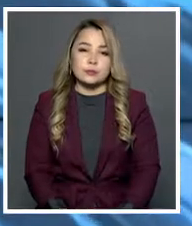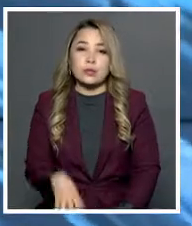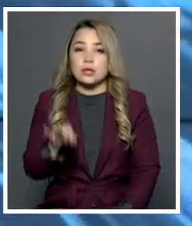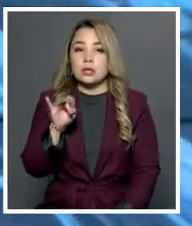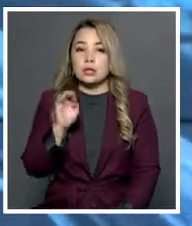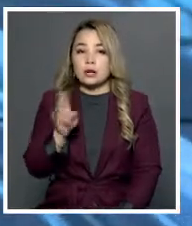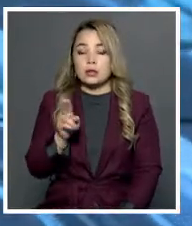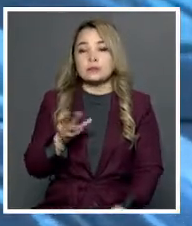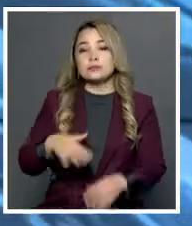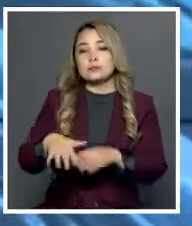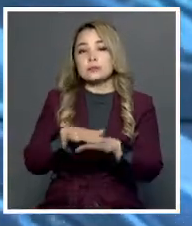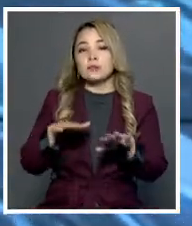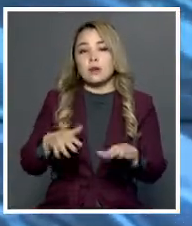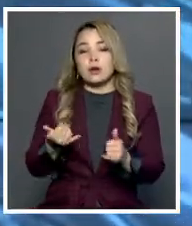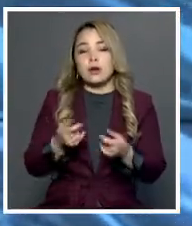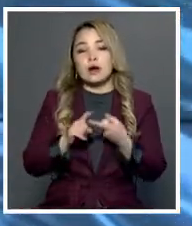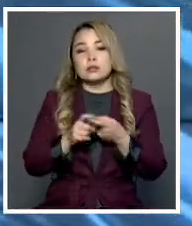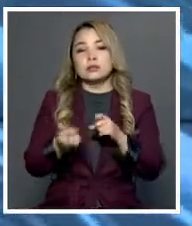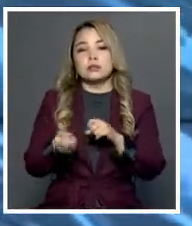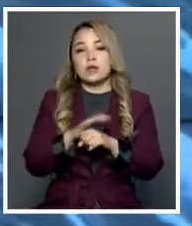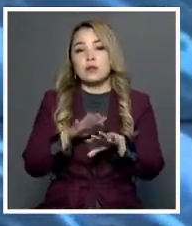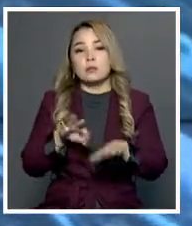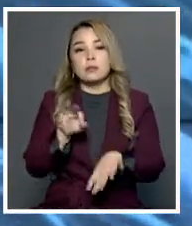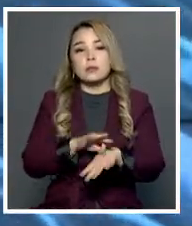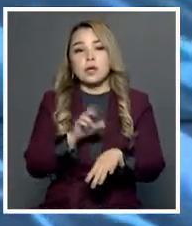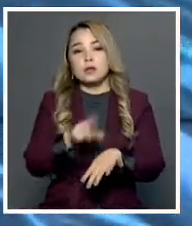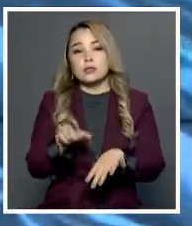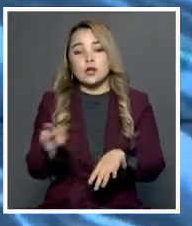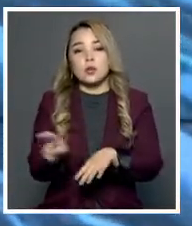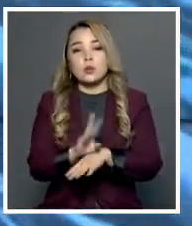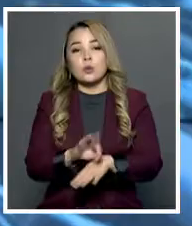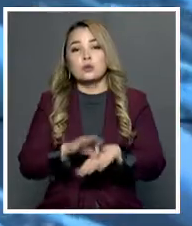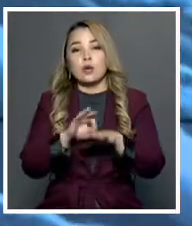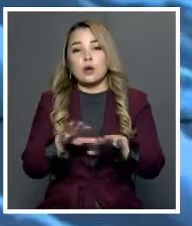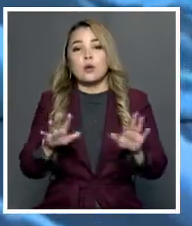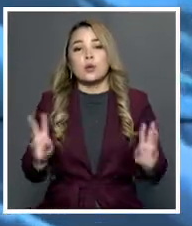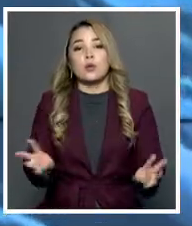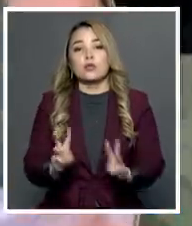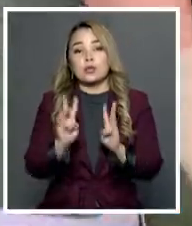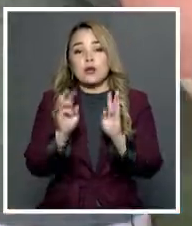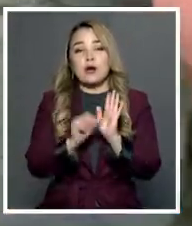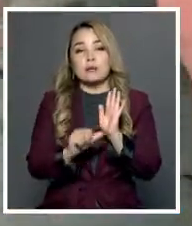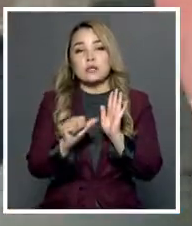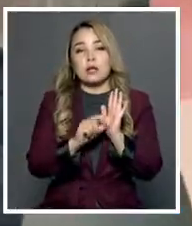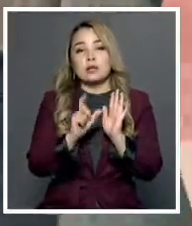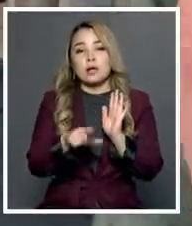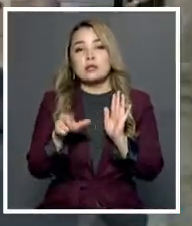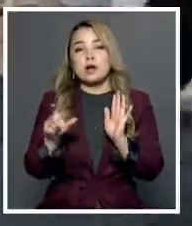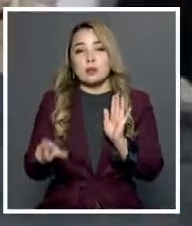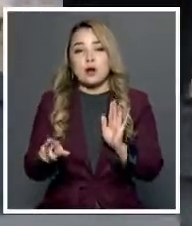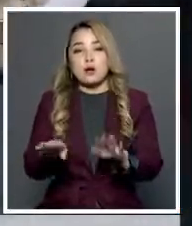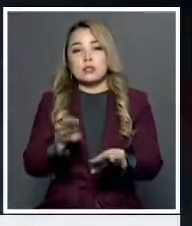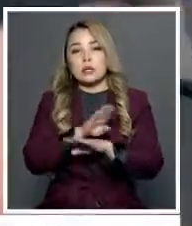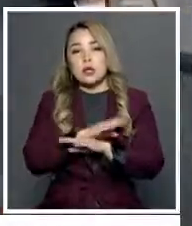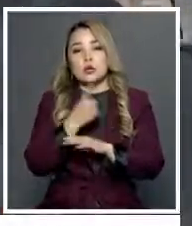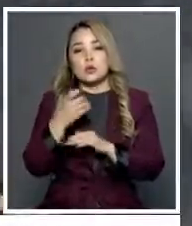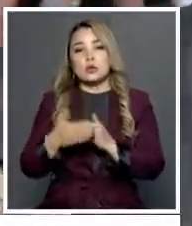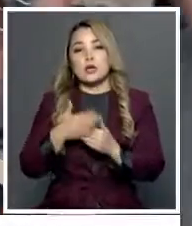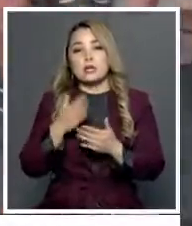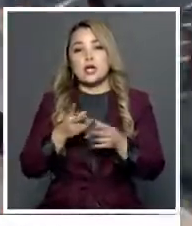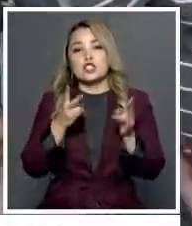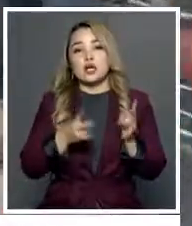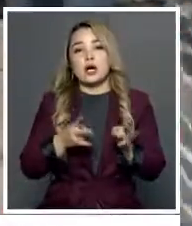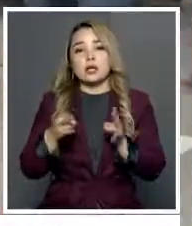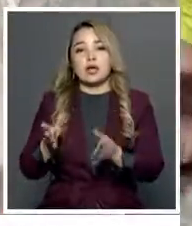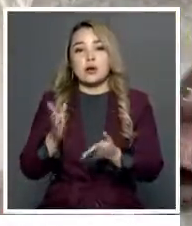Ирактың Насирия қаласында коронавирусқа шалдыққан науқастар емделіп жатқан ауруханада өрт шығып 66 адам қаза тапты. 100-ден астам